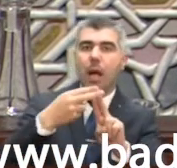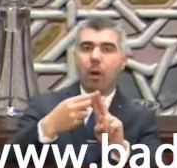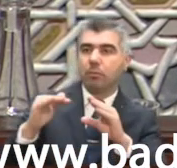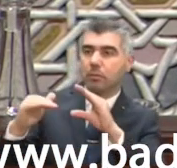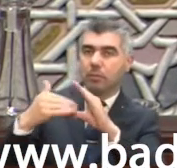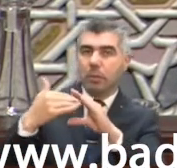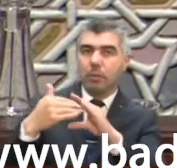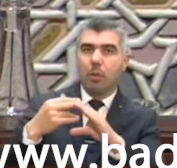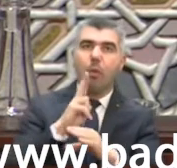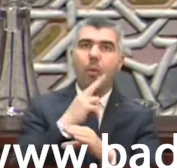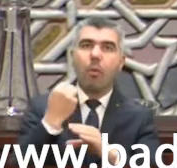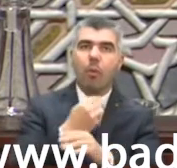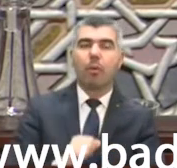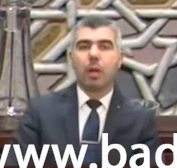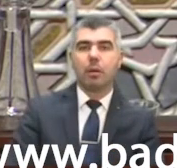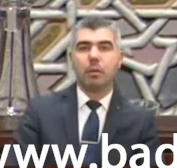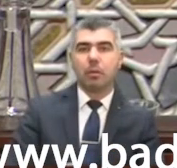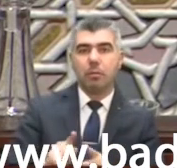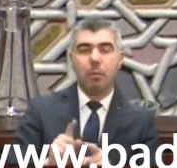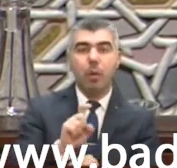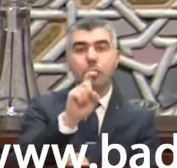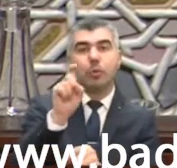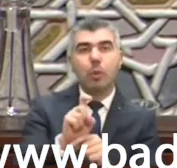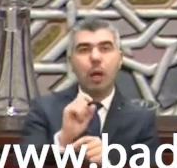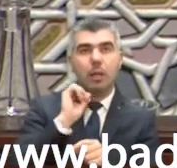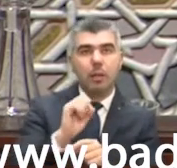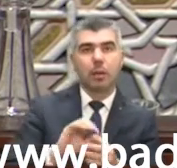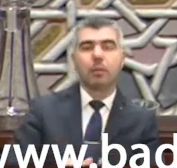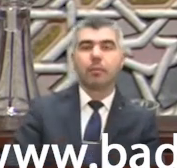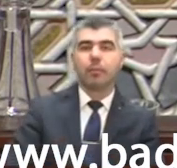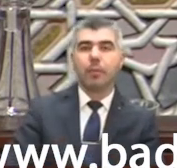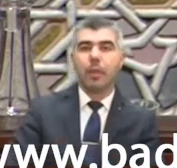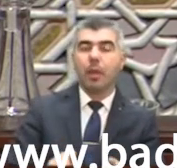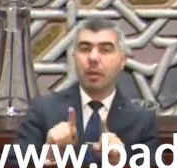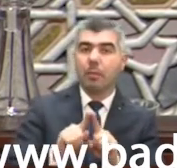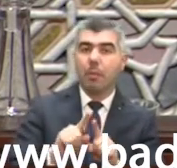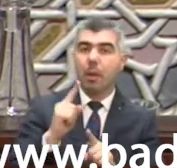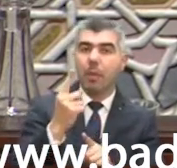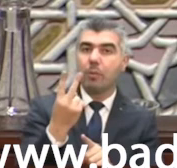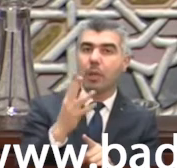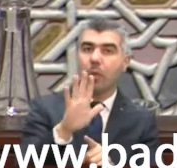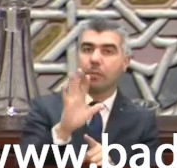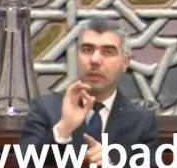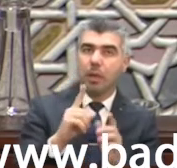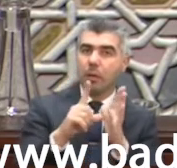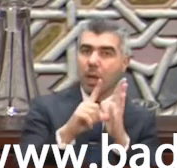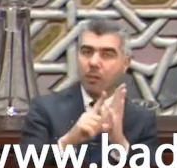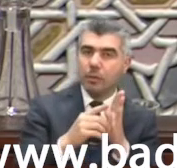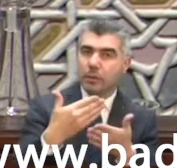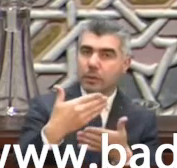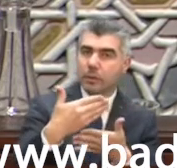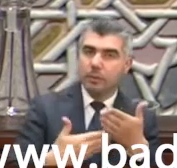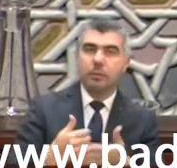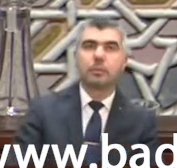احنا عندنا جواب ديال الحكومة حول هذا السؤال الذي طرح في إطار مقتضيات المادة 152 وكتقول فيه هذا